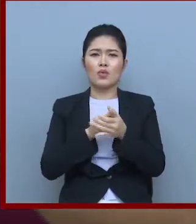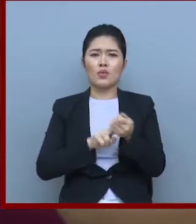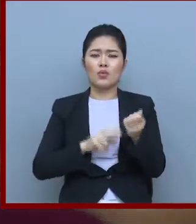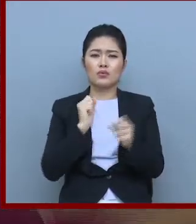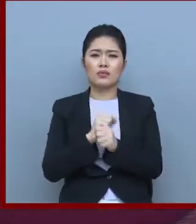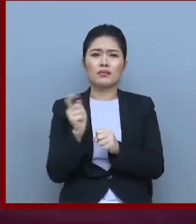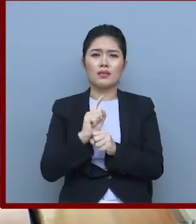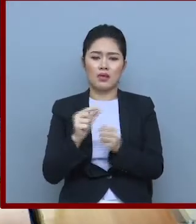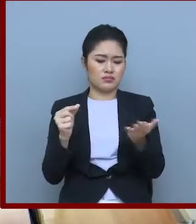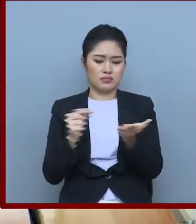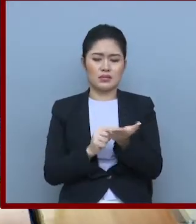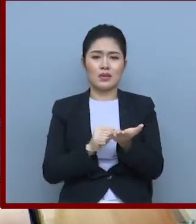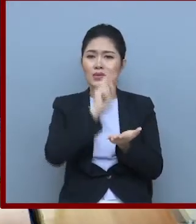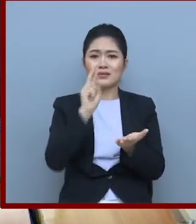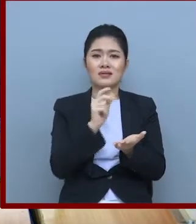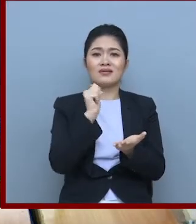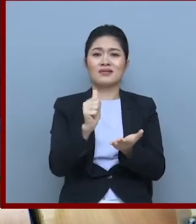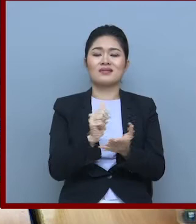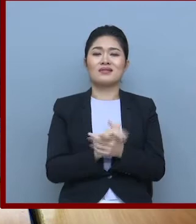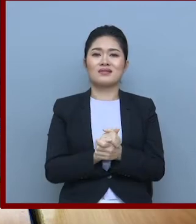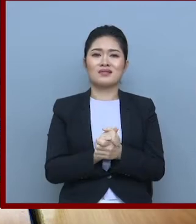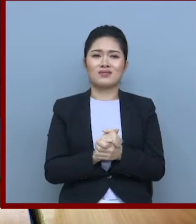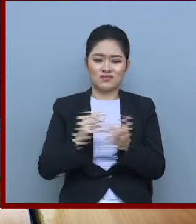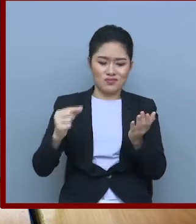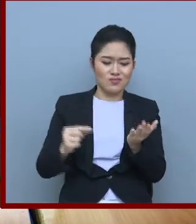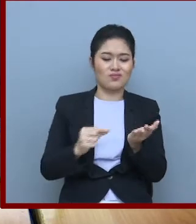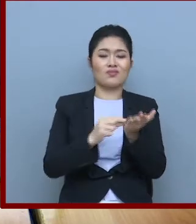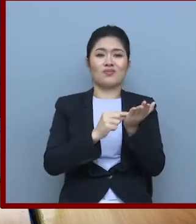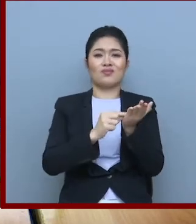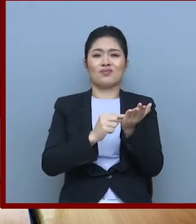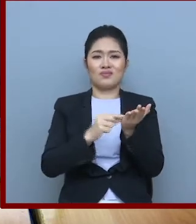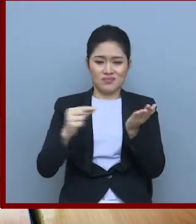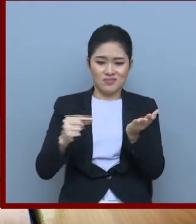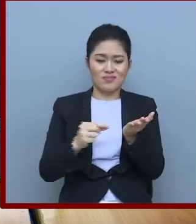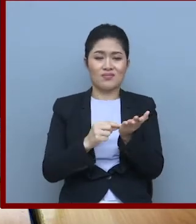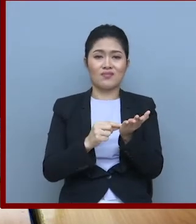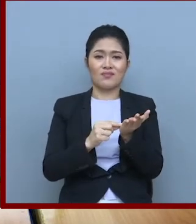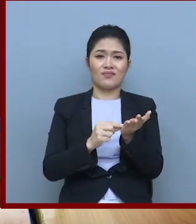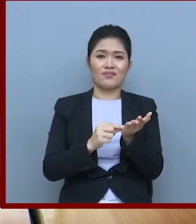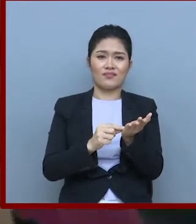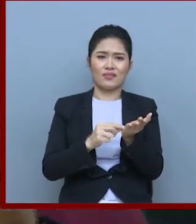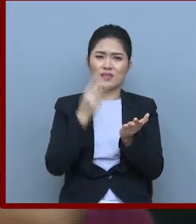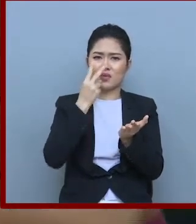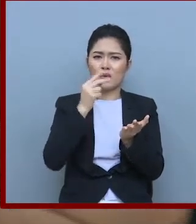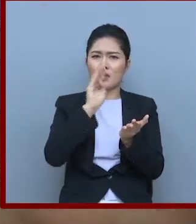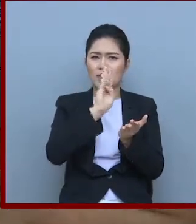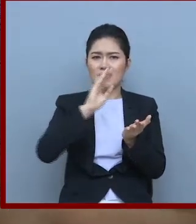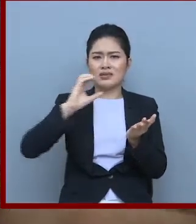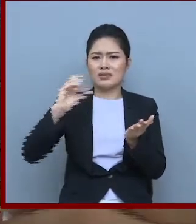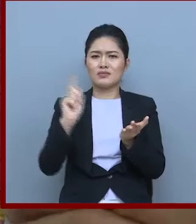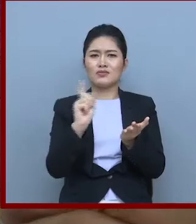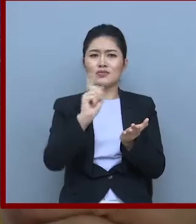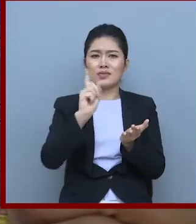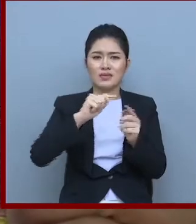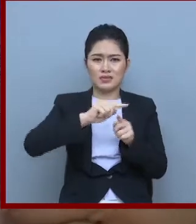ของสามารถเสียบใช้งานได้เลยนะครับก็ต่อเข้าไปกับตัวนี้ได้เลยนะครับDC เราก็ไปดูว่า DC อยู่ตรง